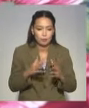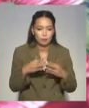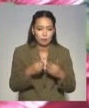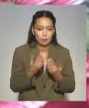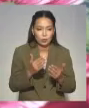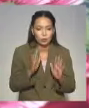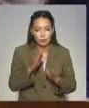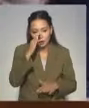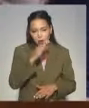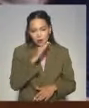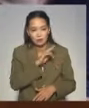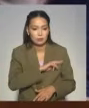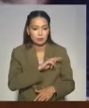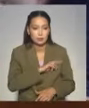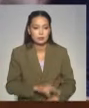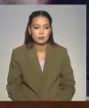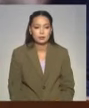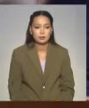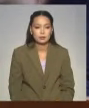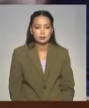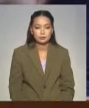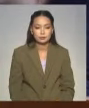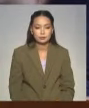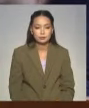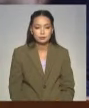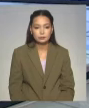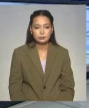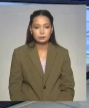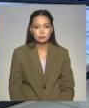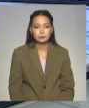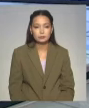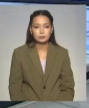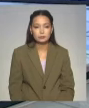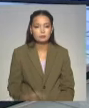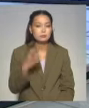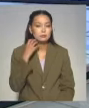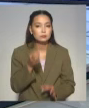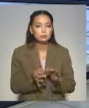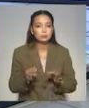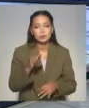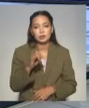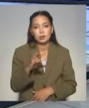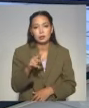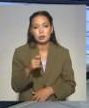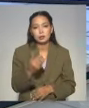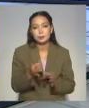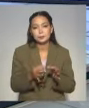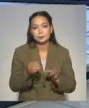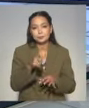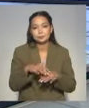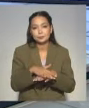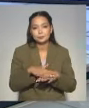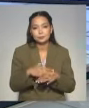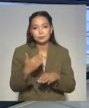жұмыс жасайды. Әйкерім Пернебек, Қанат Кегізбаев, Астана Таймс, Алматы. Қызылорда облысы Жалағаш ауданының тұрғындары